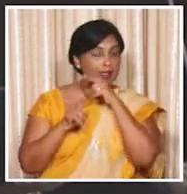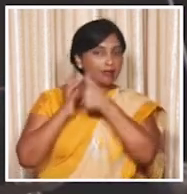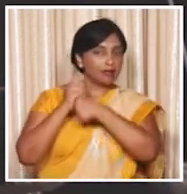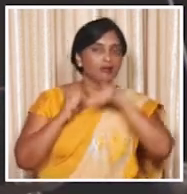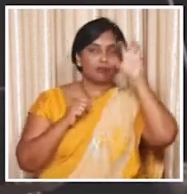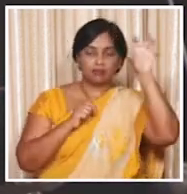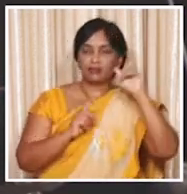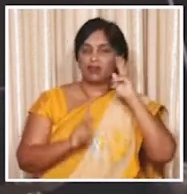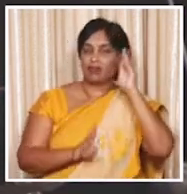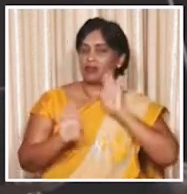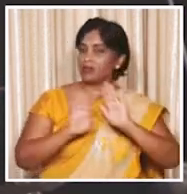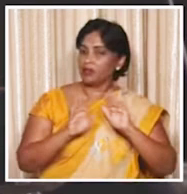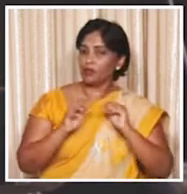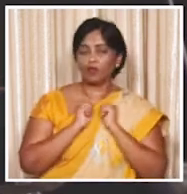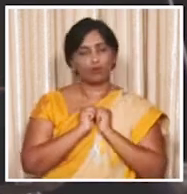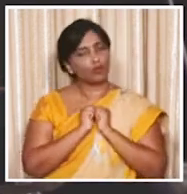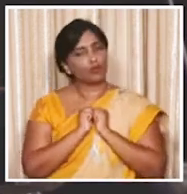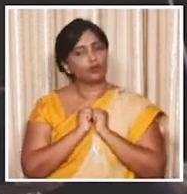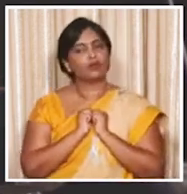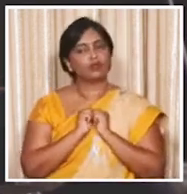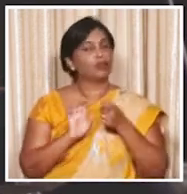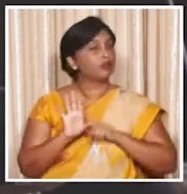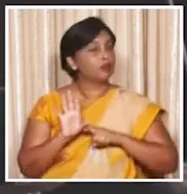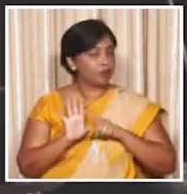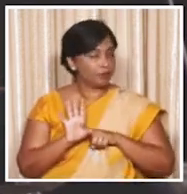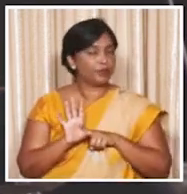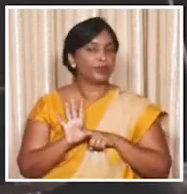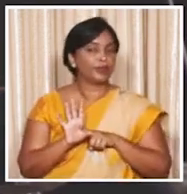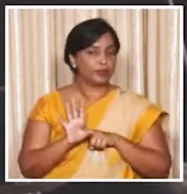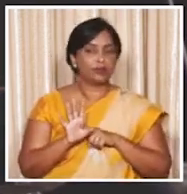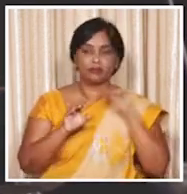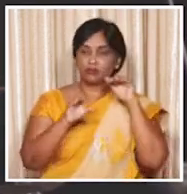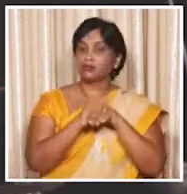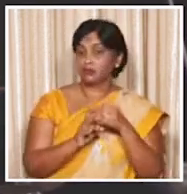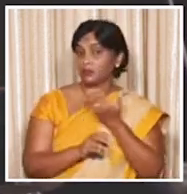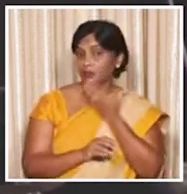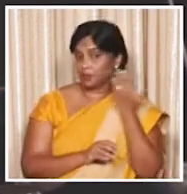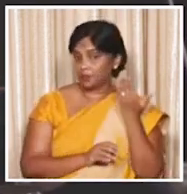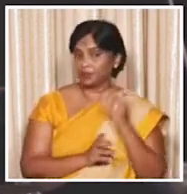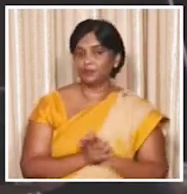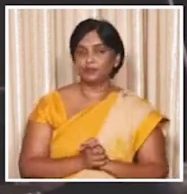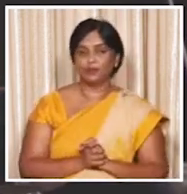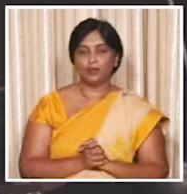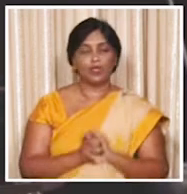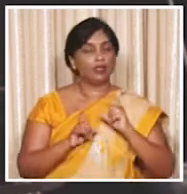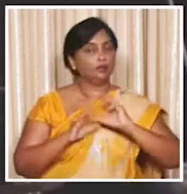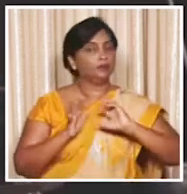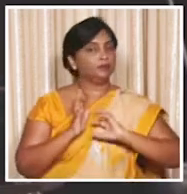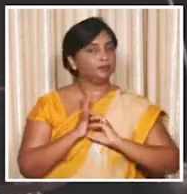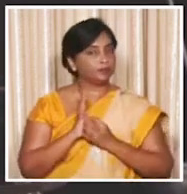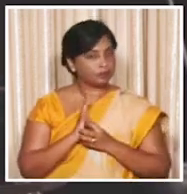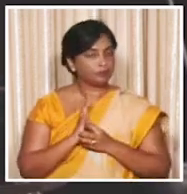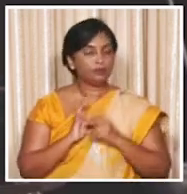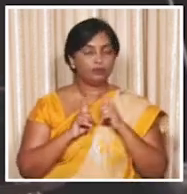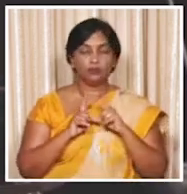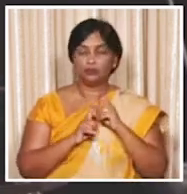இருக்கின்ற முகாமைத்துவ மேனேஜ்மெண்ட் சென்டர் அங்கேதான் நாங்கள் வந்து டிப்ளமா இன் எஜுகேஷன் மேனேஜ்மெண்ட் செய்யலாம். ஆனால்